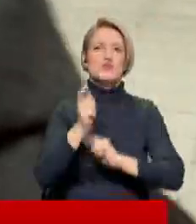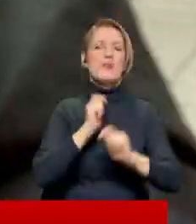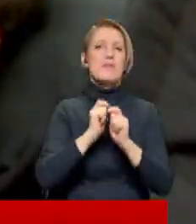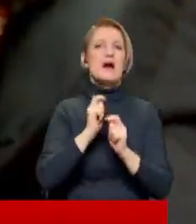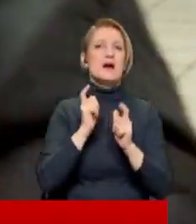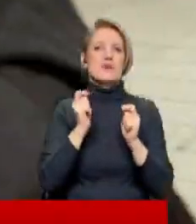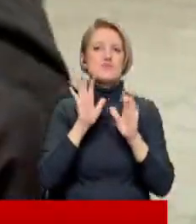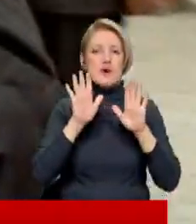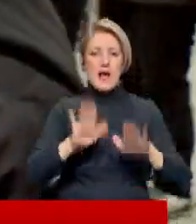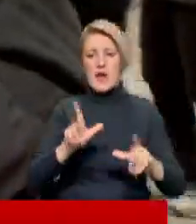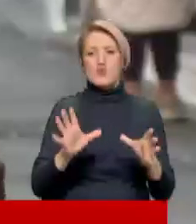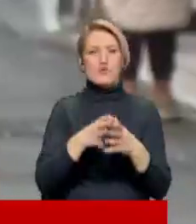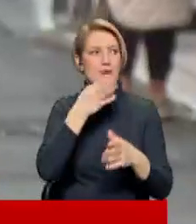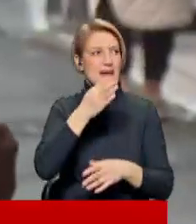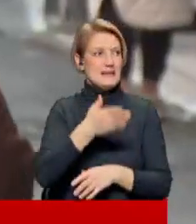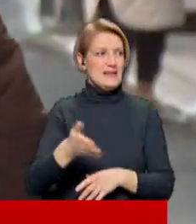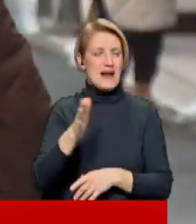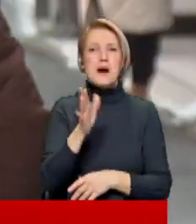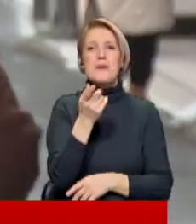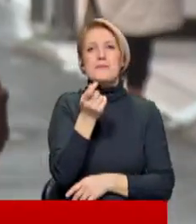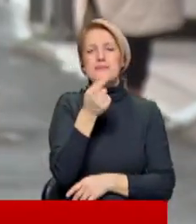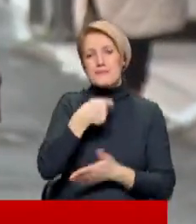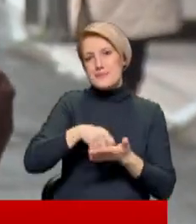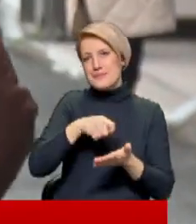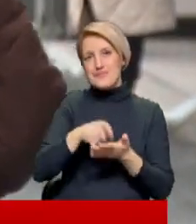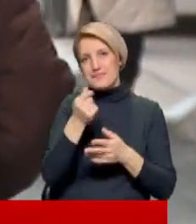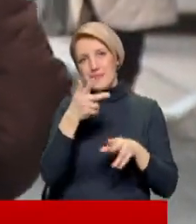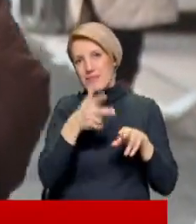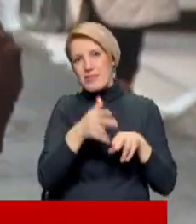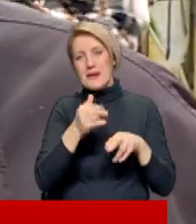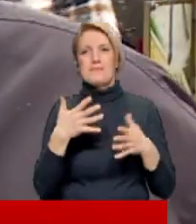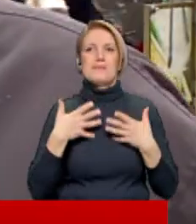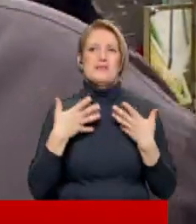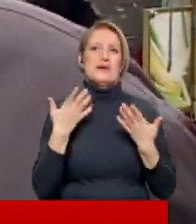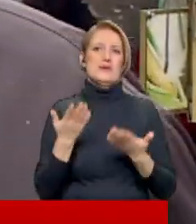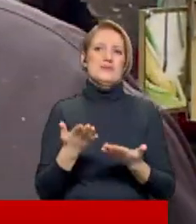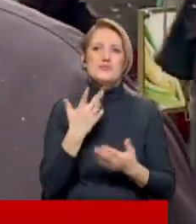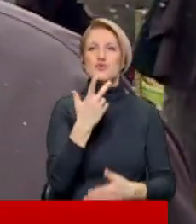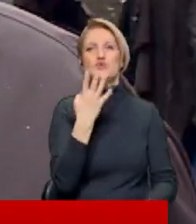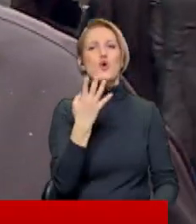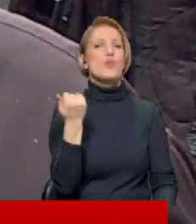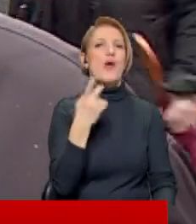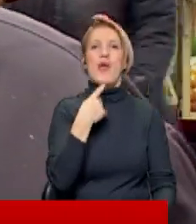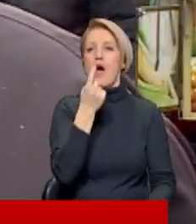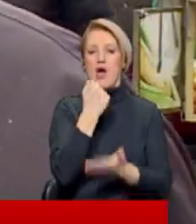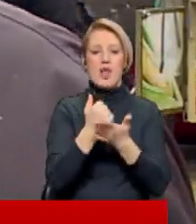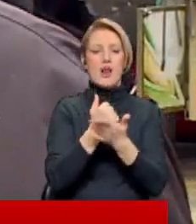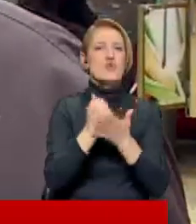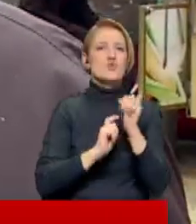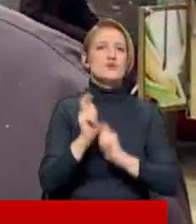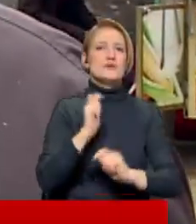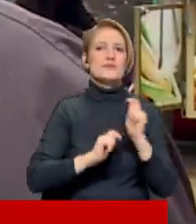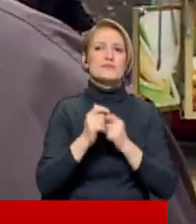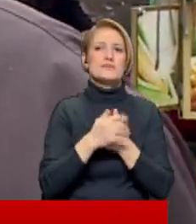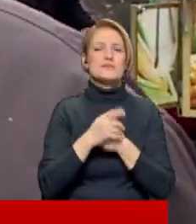grup. Maaşlarının ne kadar olduğunu bile ilaç kesintisi nedeniyle bilemiyorlar. Ben 3-4 tane ilaç kullanıyorum. Hanımım 3-4